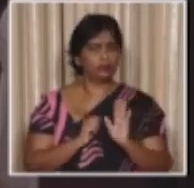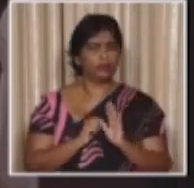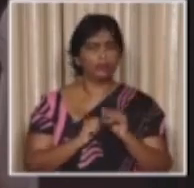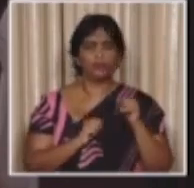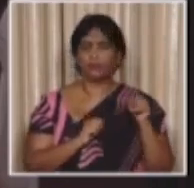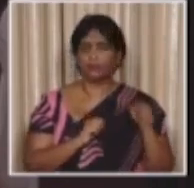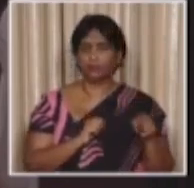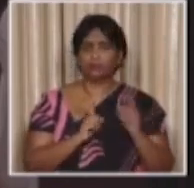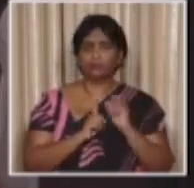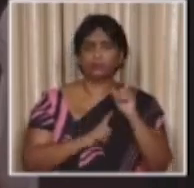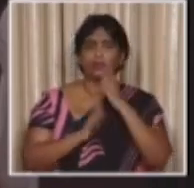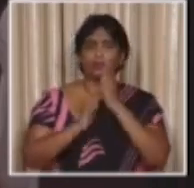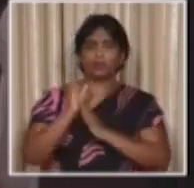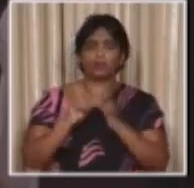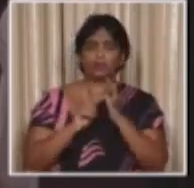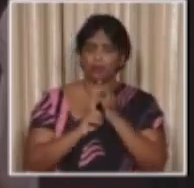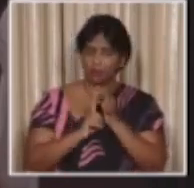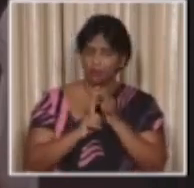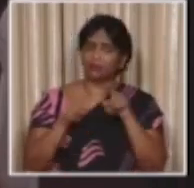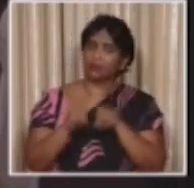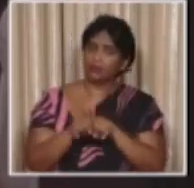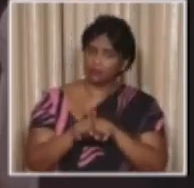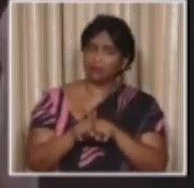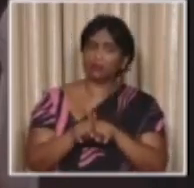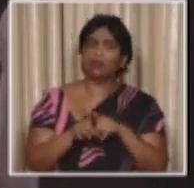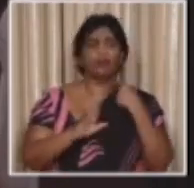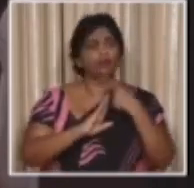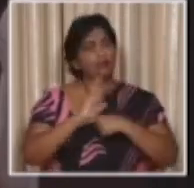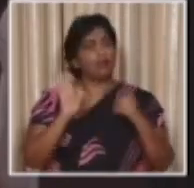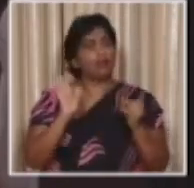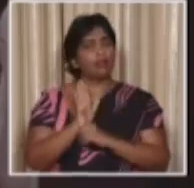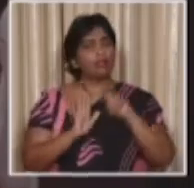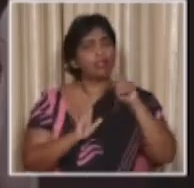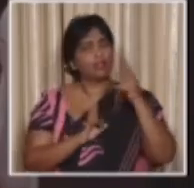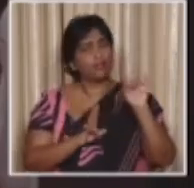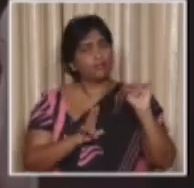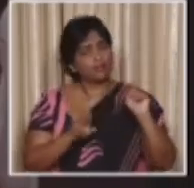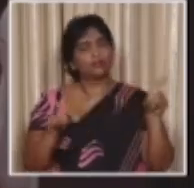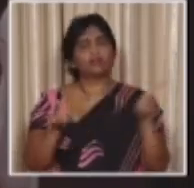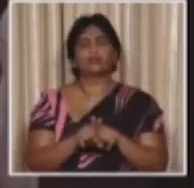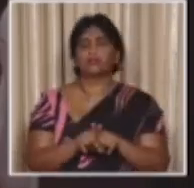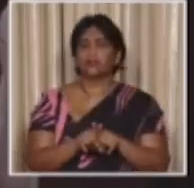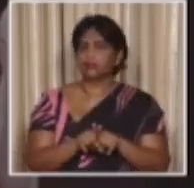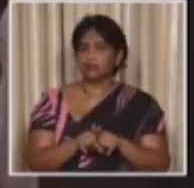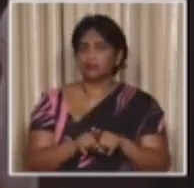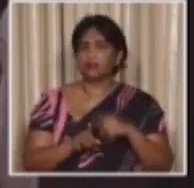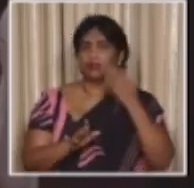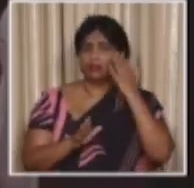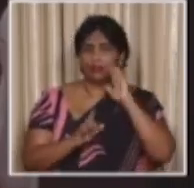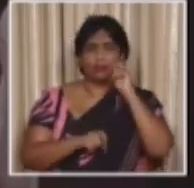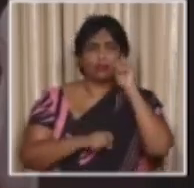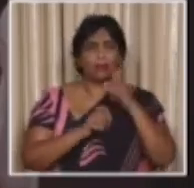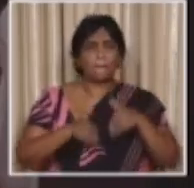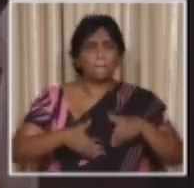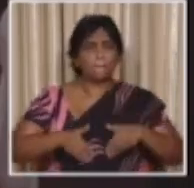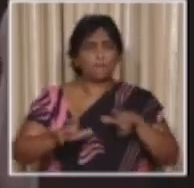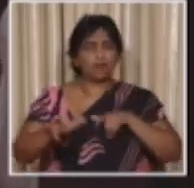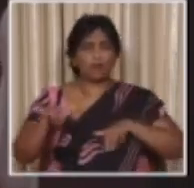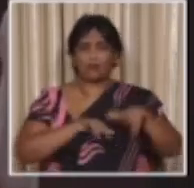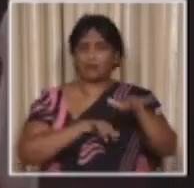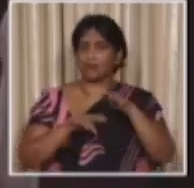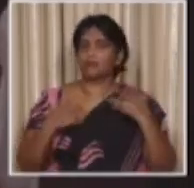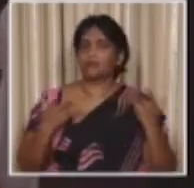මේක පාර්ලිමේන්තු මන්ත්‍රීවරුන්ටත් එකයි මේ රටේ ලක්ෂ 220ටත් එකයි. මේ රටේ සාමාන්‍ය ජනතාවට මහපාරි බෑලෙන්නේ